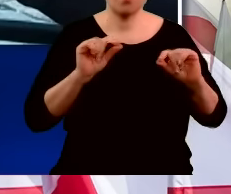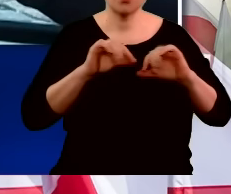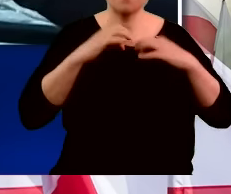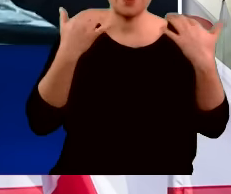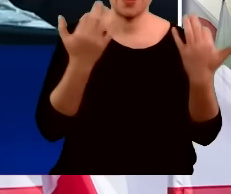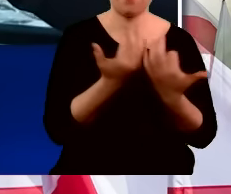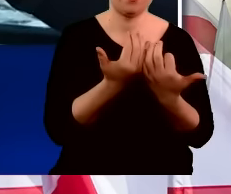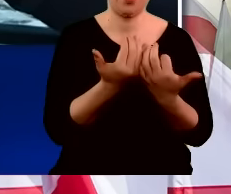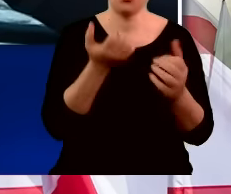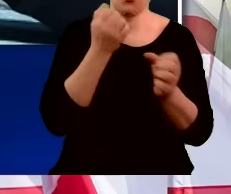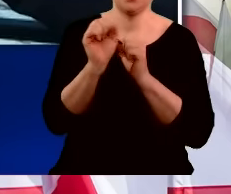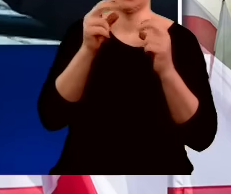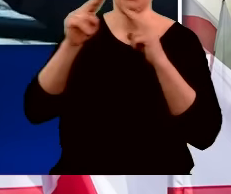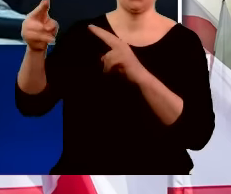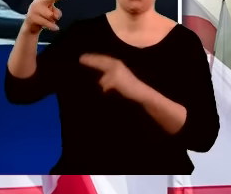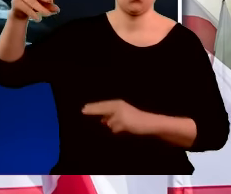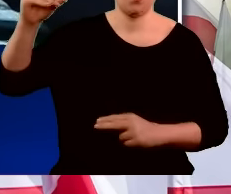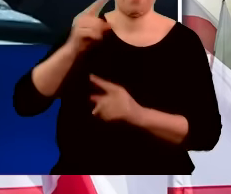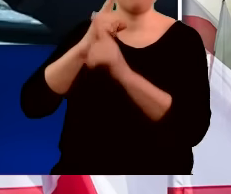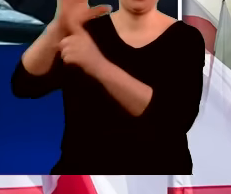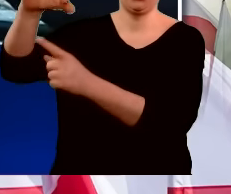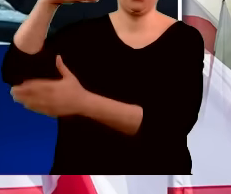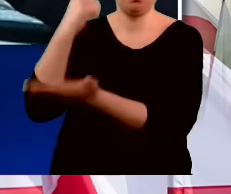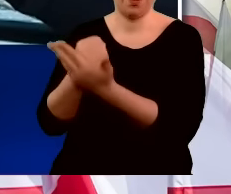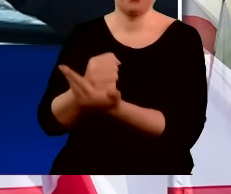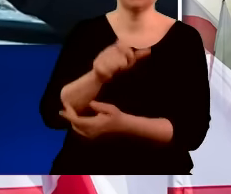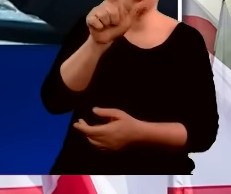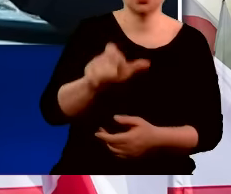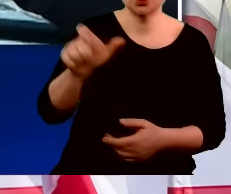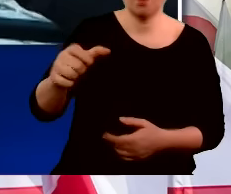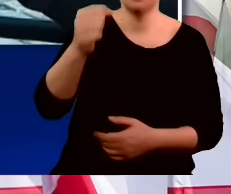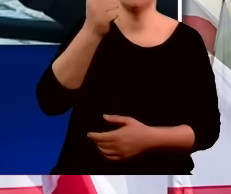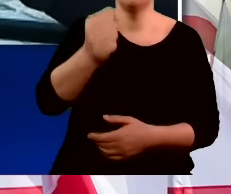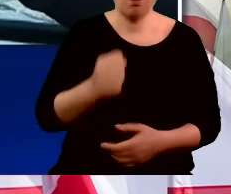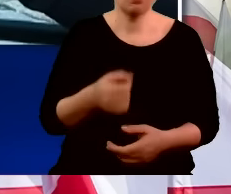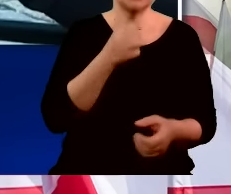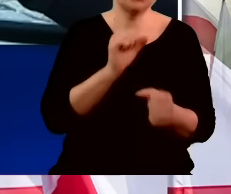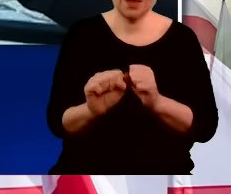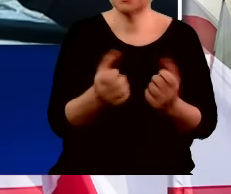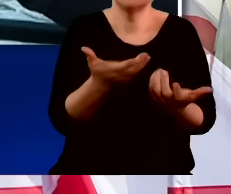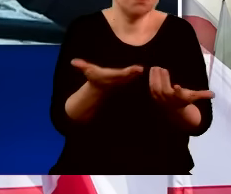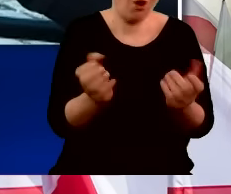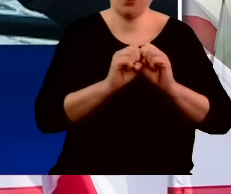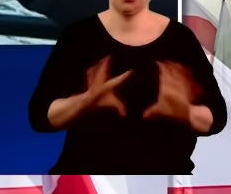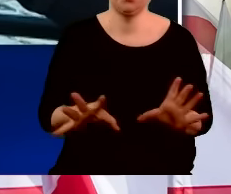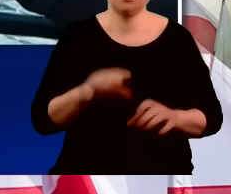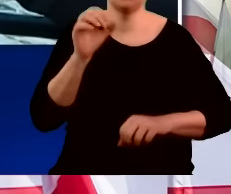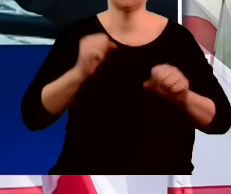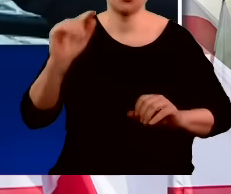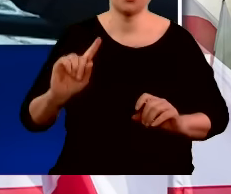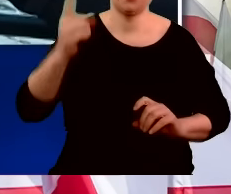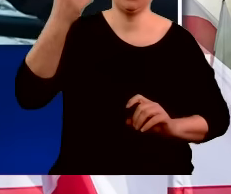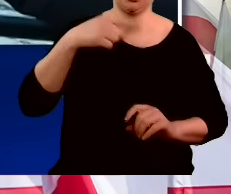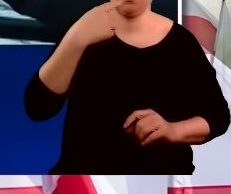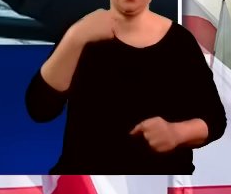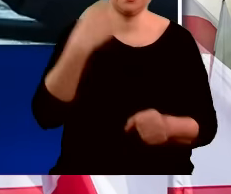realizacją w oczywisty sposób prawa Unii Europejskiej. I to, czy oni są posłami, jest oczywiste, bo wypowiedział się Sąd Najwyższy w tej sprawie. Jeżeli jesteśmy państwem